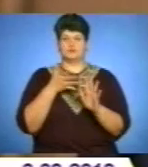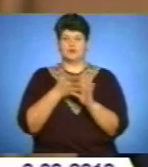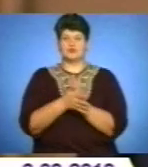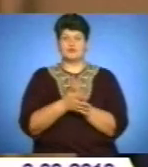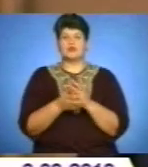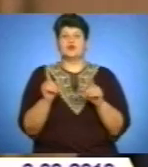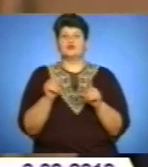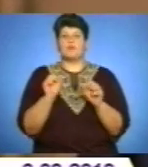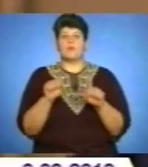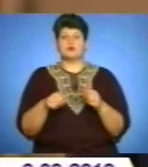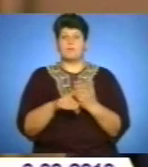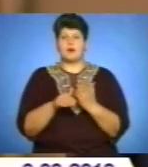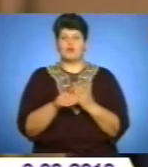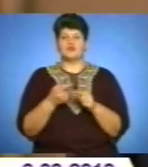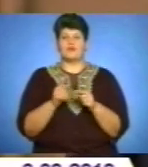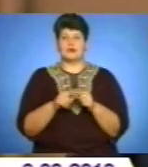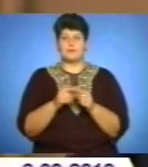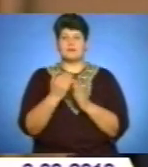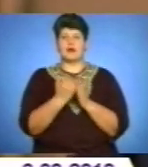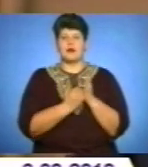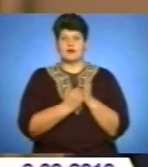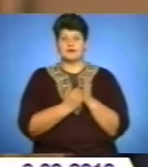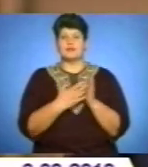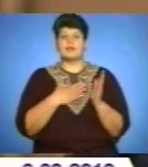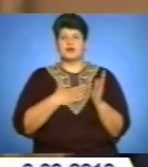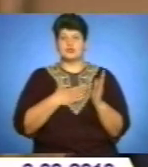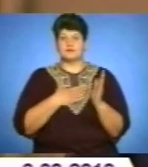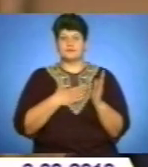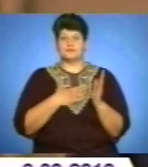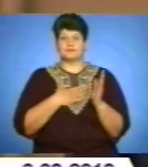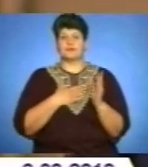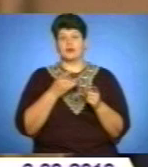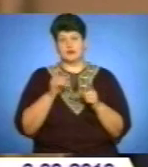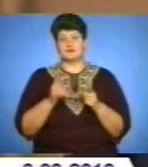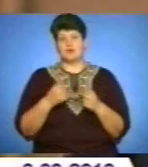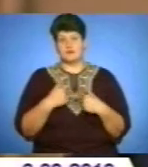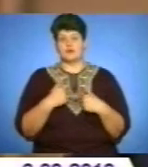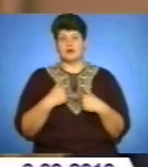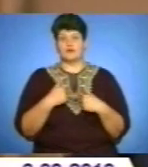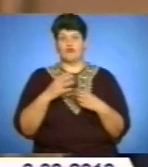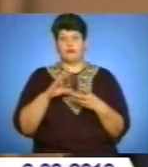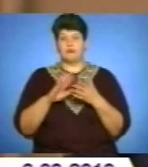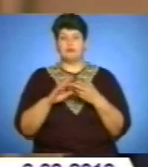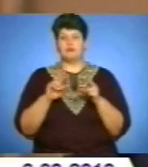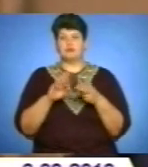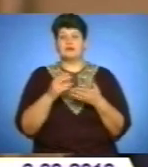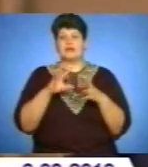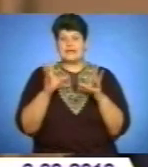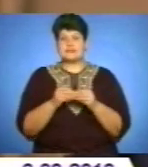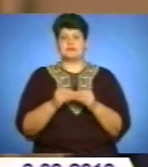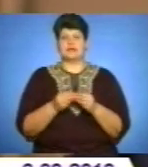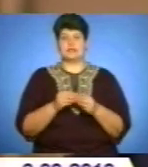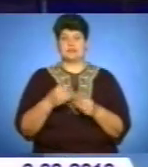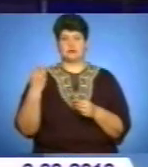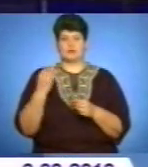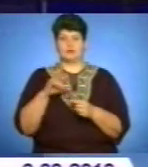можем помочь в этой программе активизации? Вы наши. Естественно, мы, в принципе, заинтересованы, чтобы вы работали эффективно и